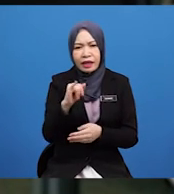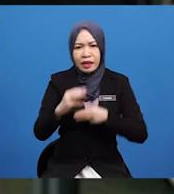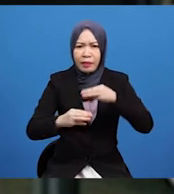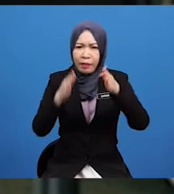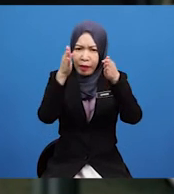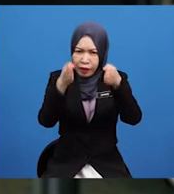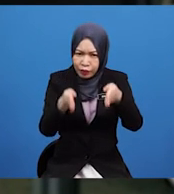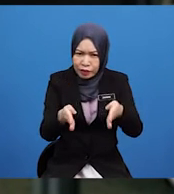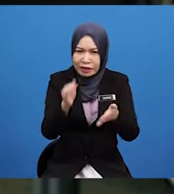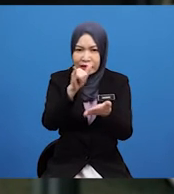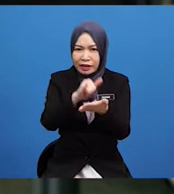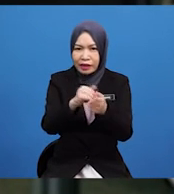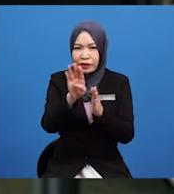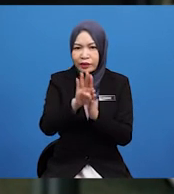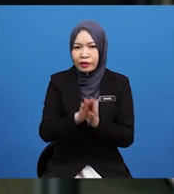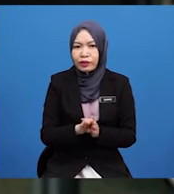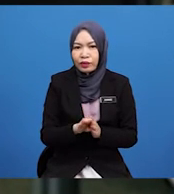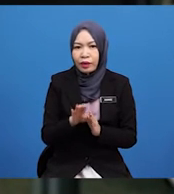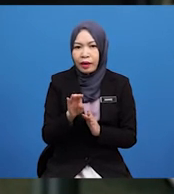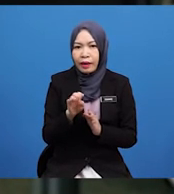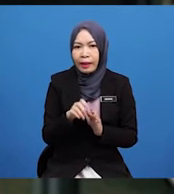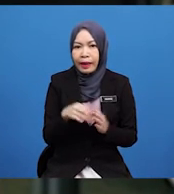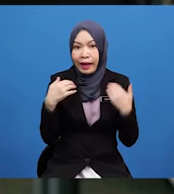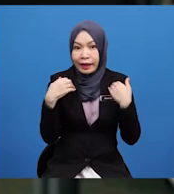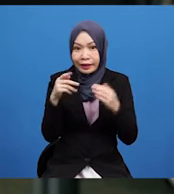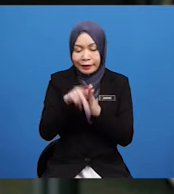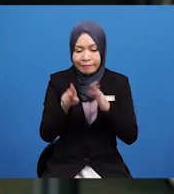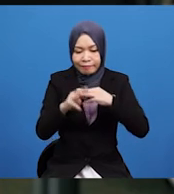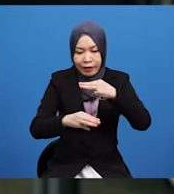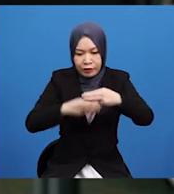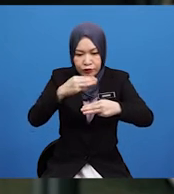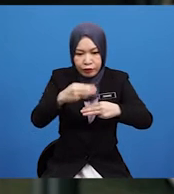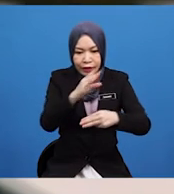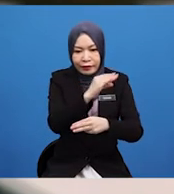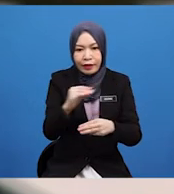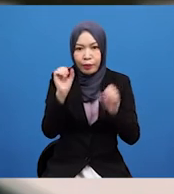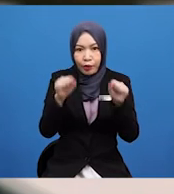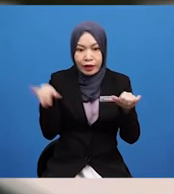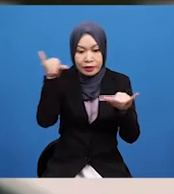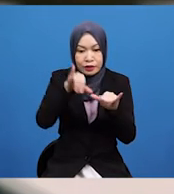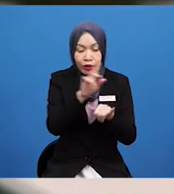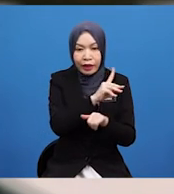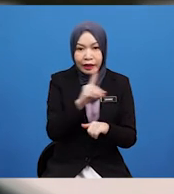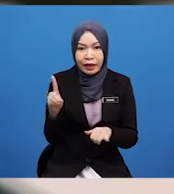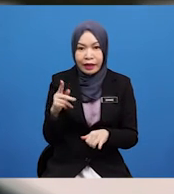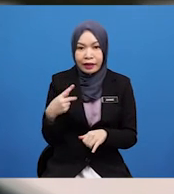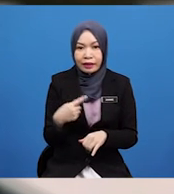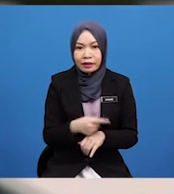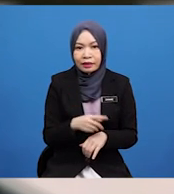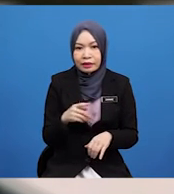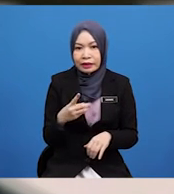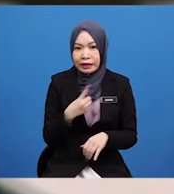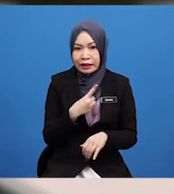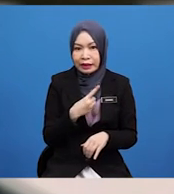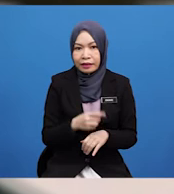dan berupaya menyesuaikan diri dalam apa jua keadaan Baiklah murid-murid semua